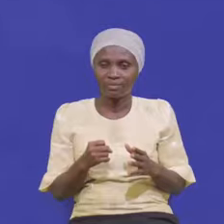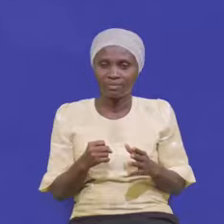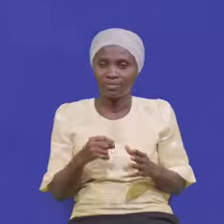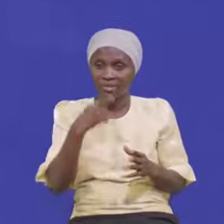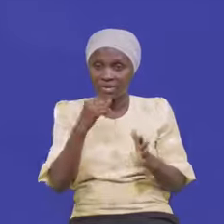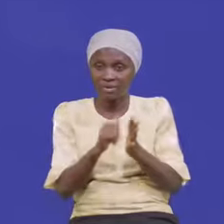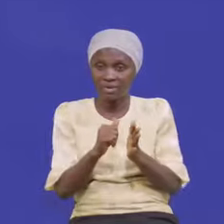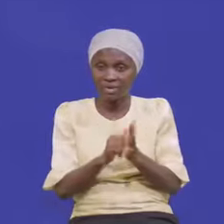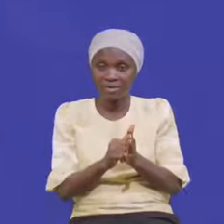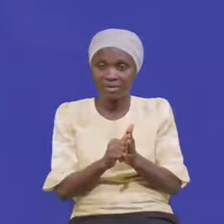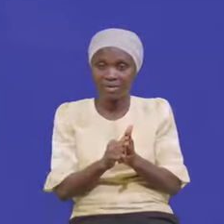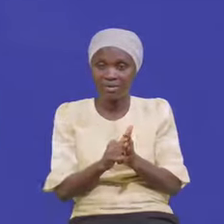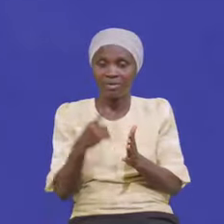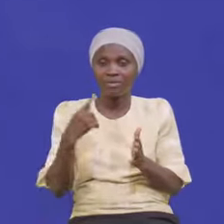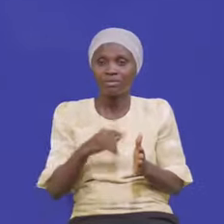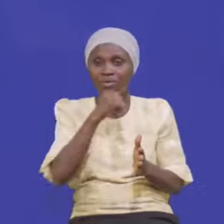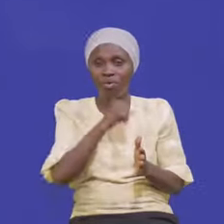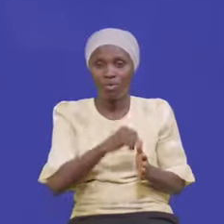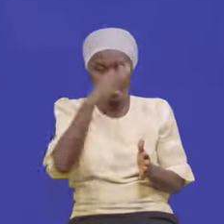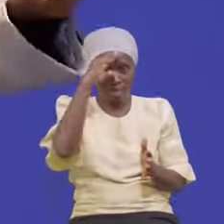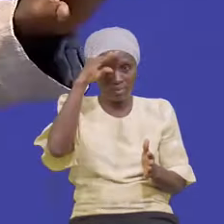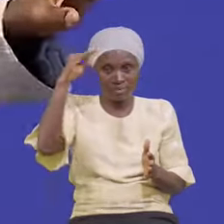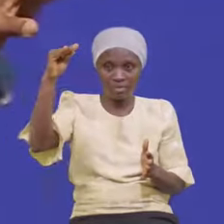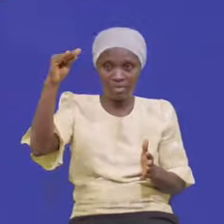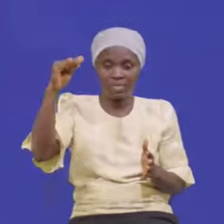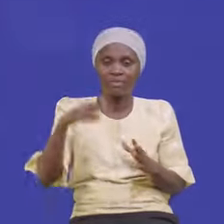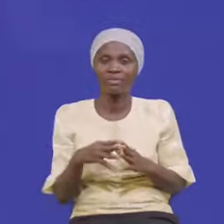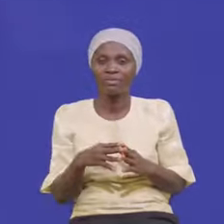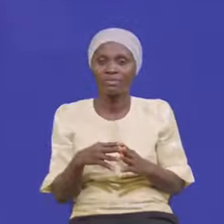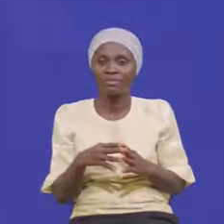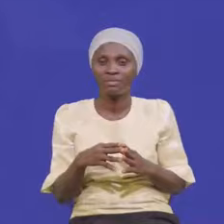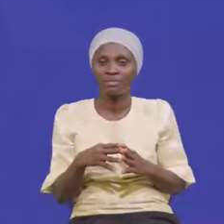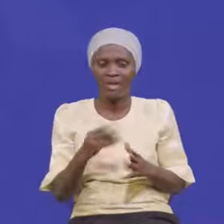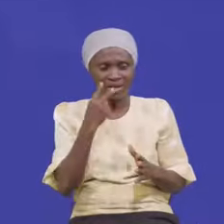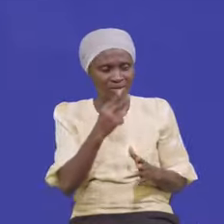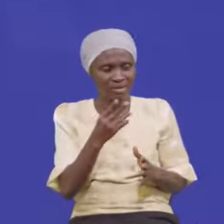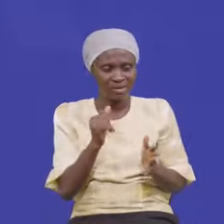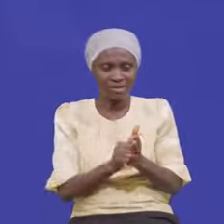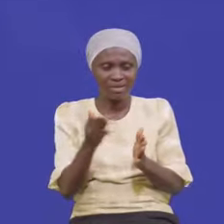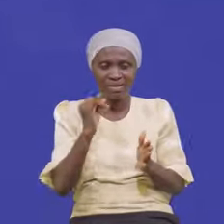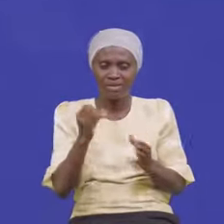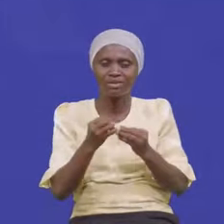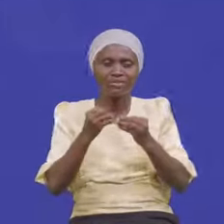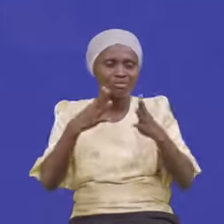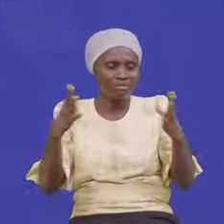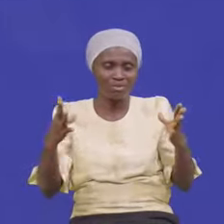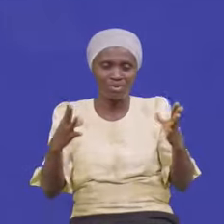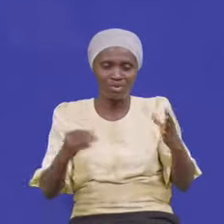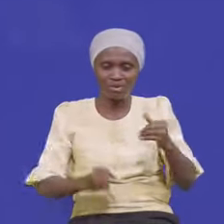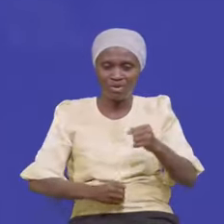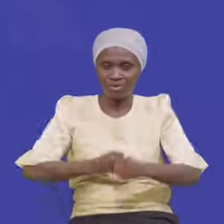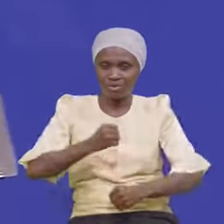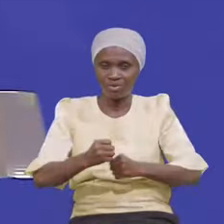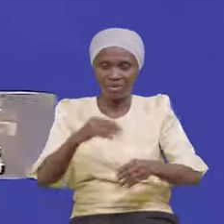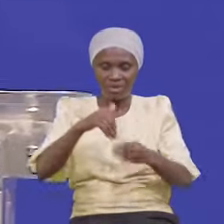said, elderly man, పెద్దవాడైన తర్వాత, I see there's much suffering in my town. ఈ చిన్నవాడు పెద్దవాని చెప్తాడు,